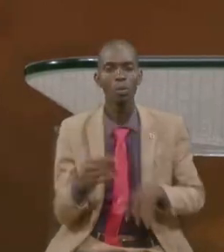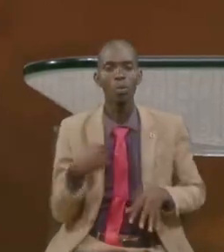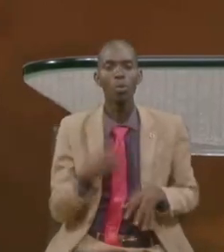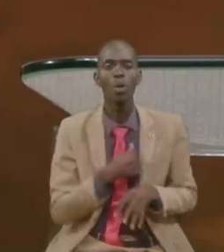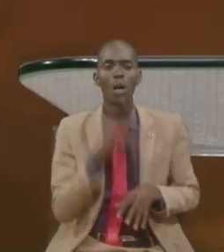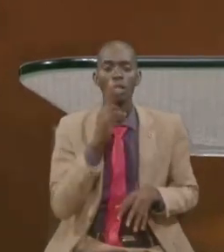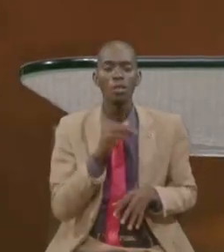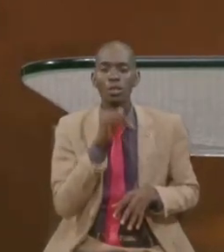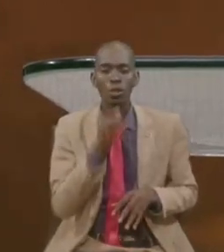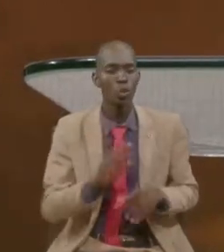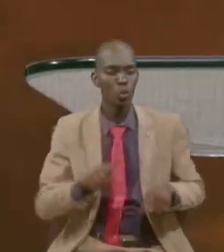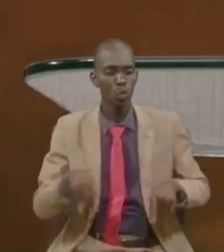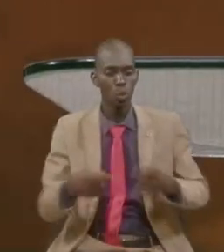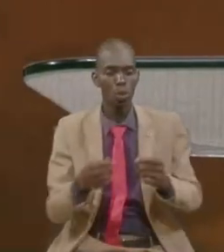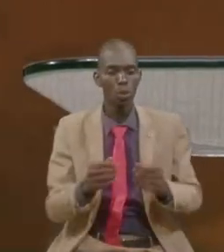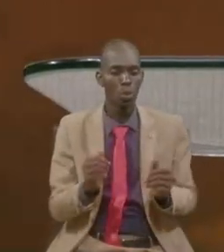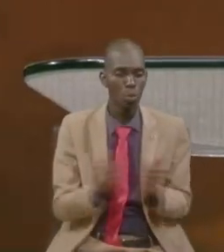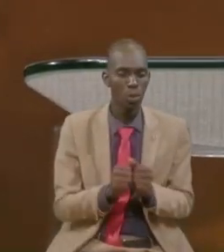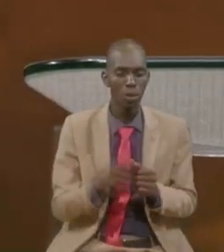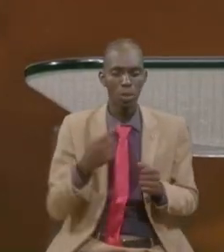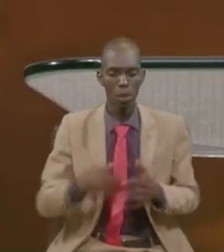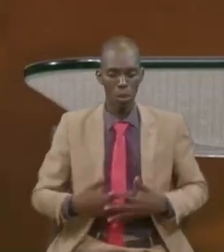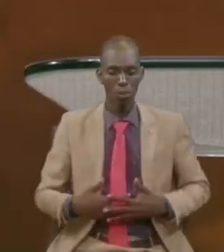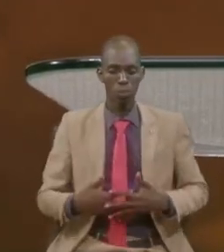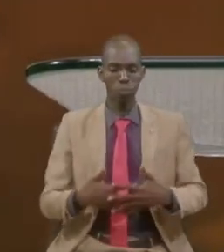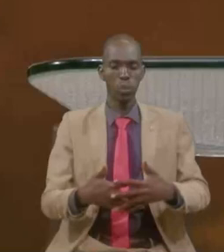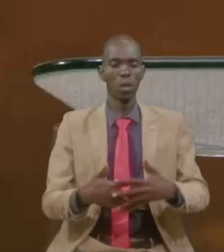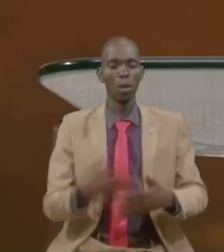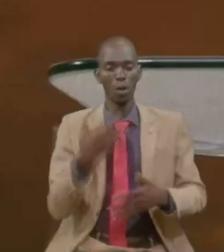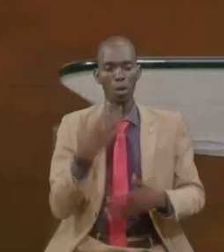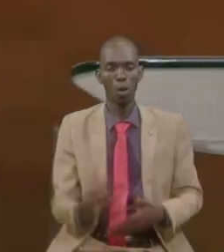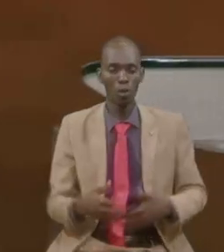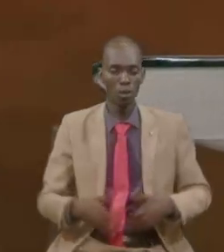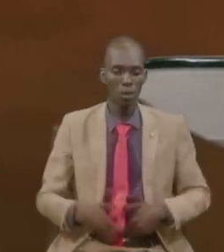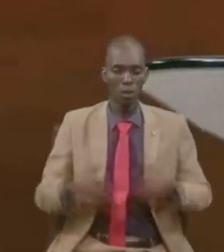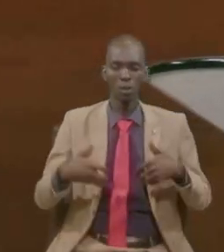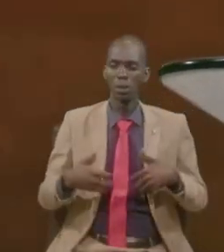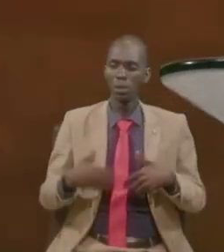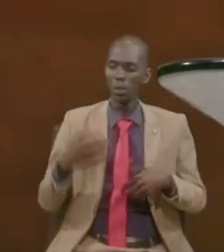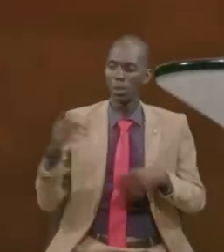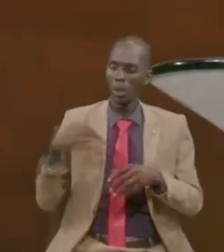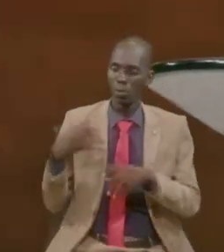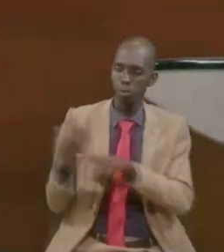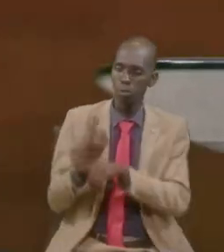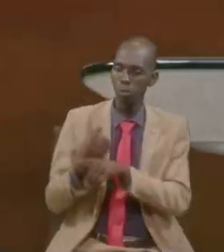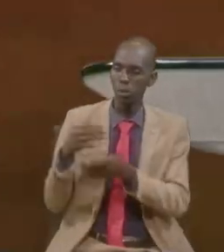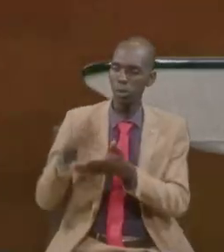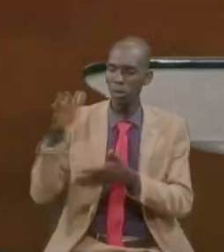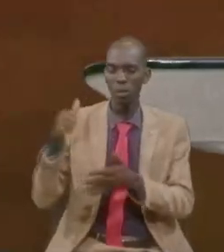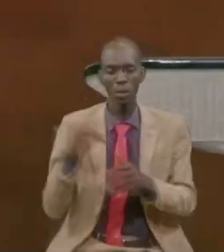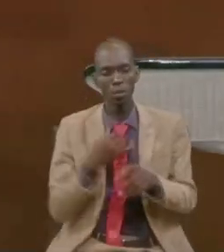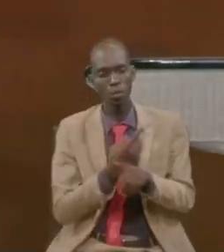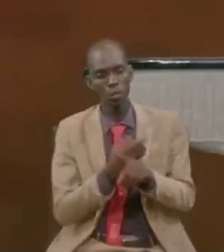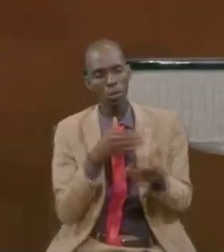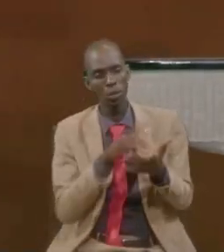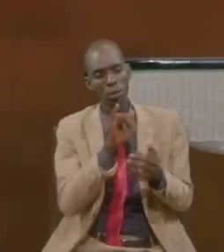l'enlèvement, nous ne concevons pas et les plaintes. Et je me